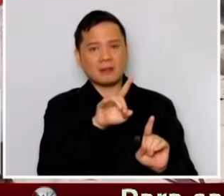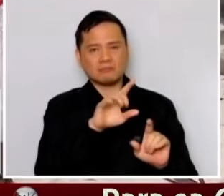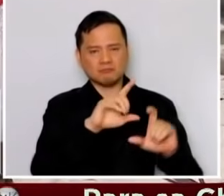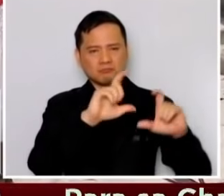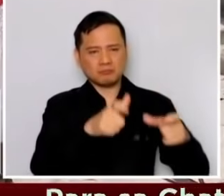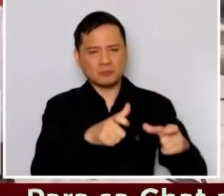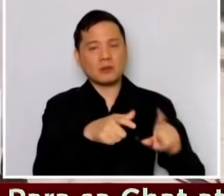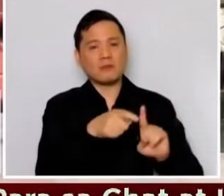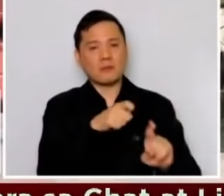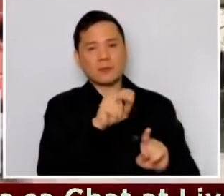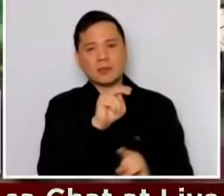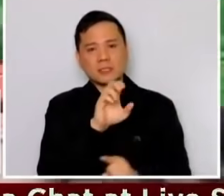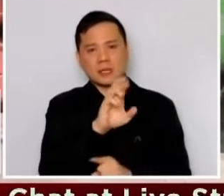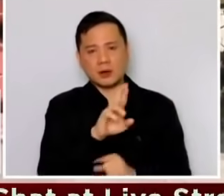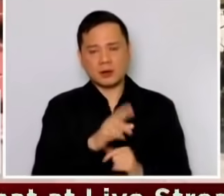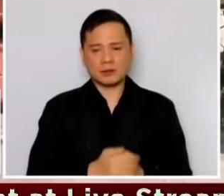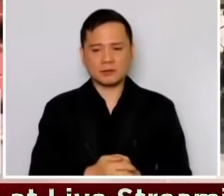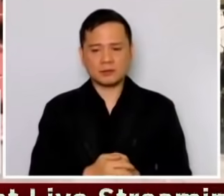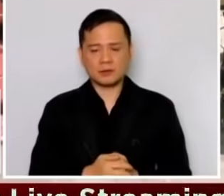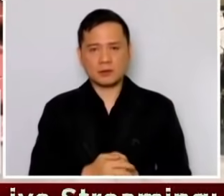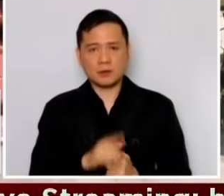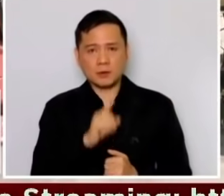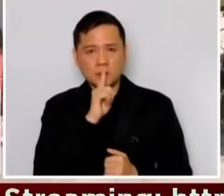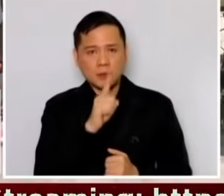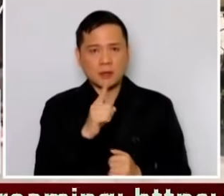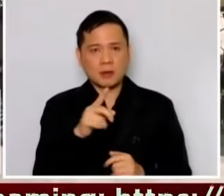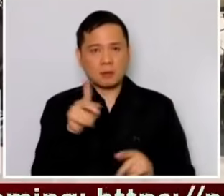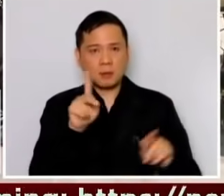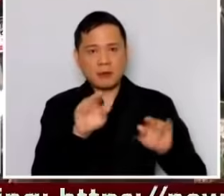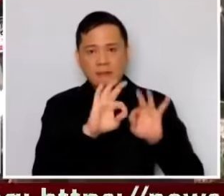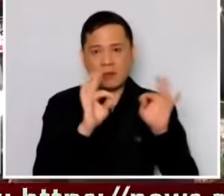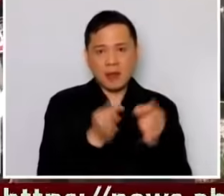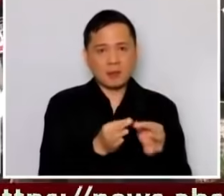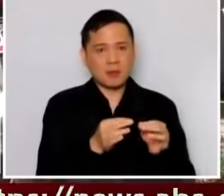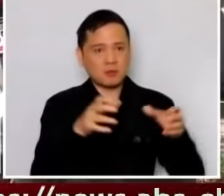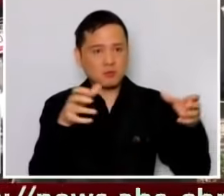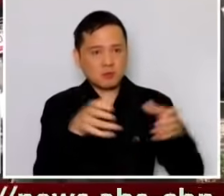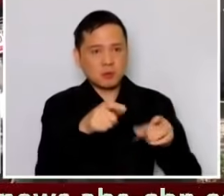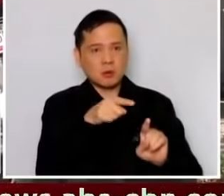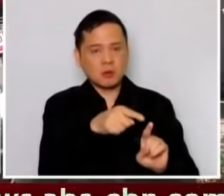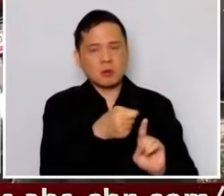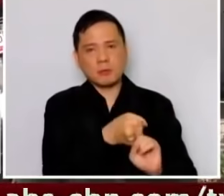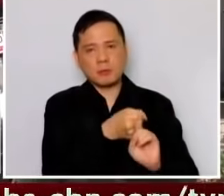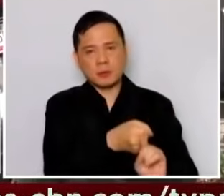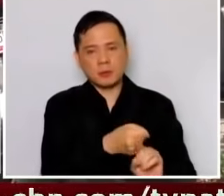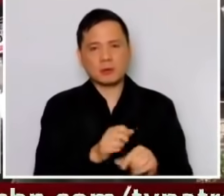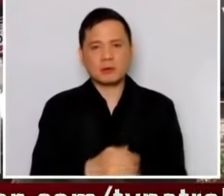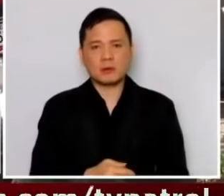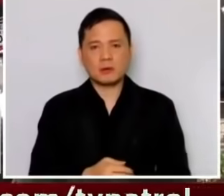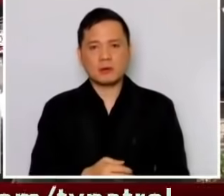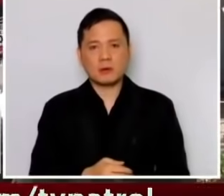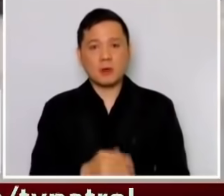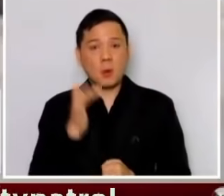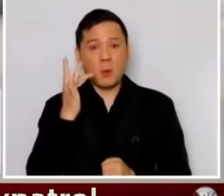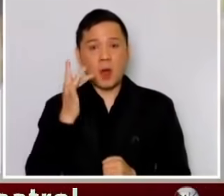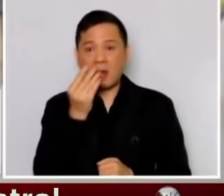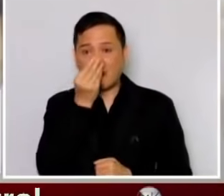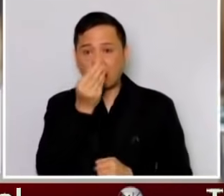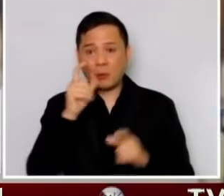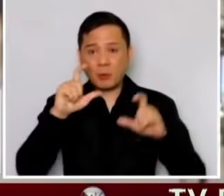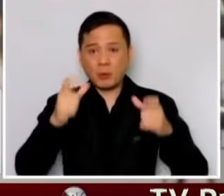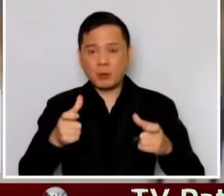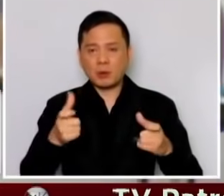apektado ang nasa 70 individual. Dagdag pa ng kalihim, patuloy ding bumababa ang bilang ng mga